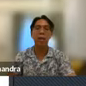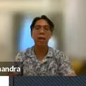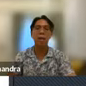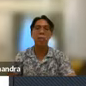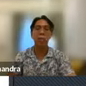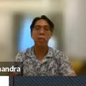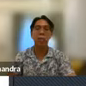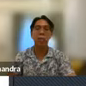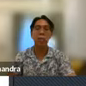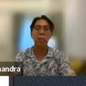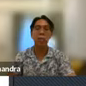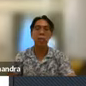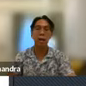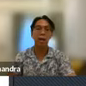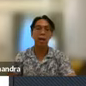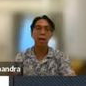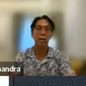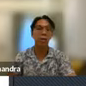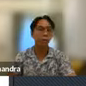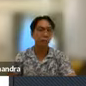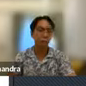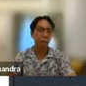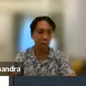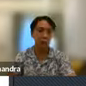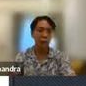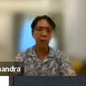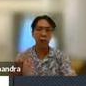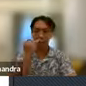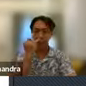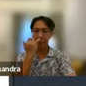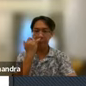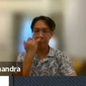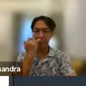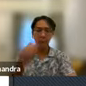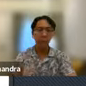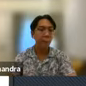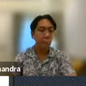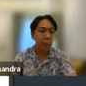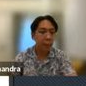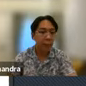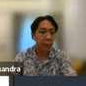jalannya para pengguna seperti itu. Sirkulasinya nggak terganggu. Next lagi, bisa.